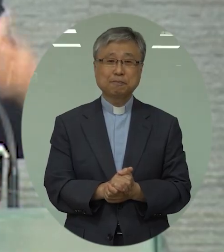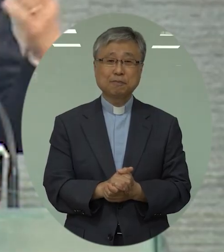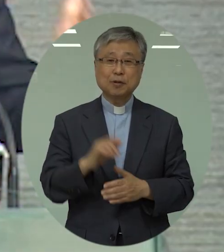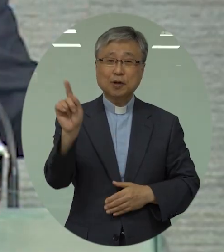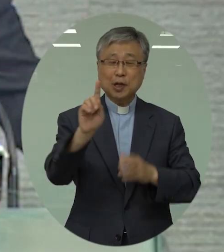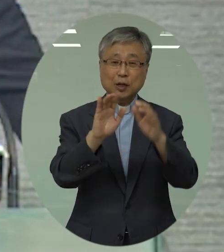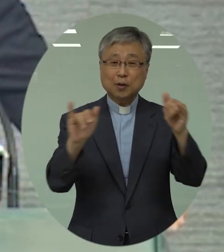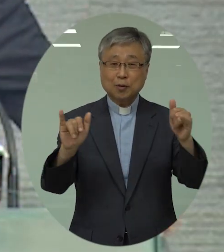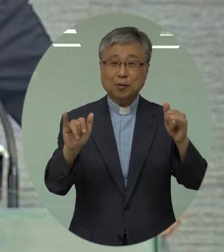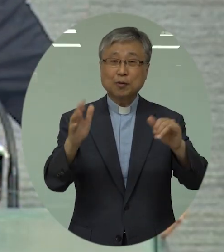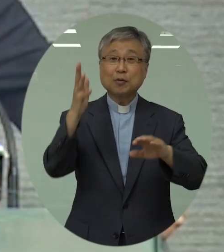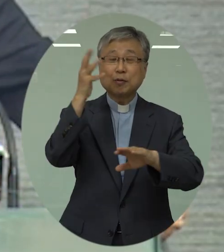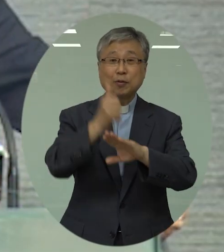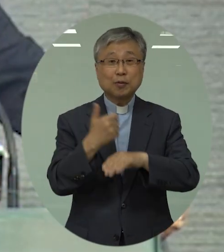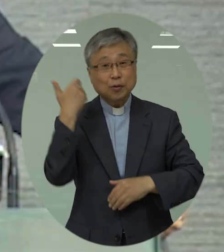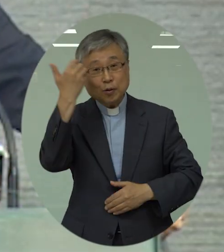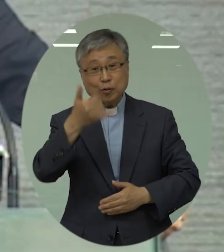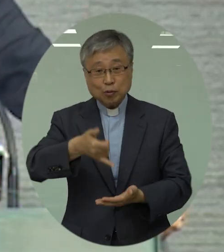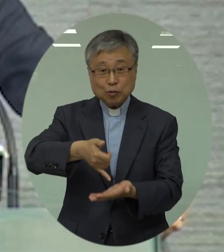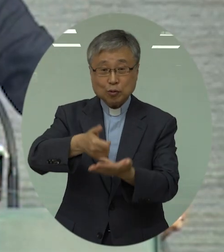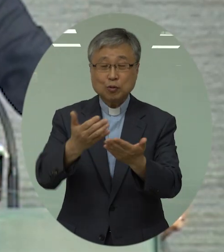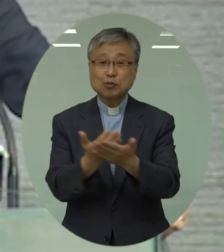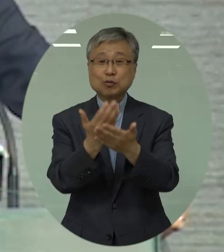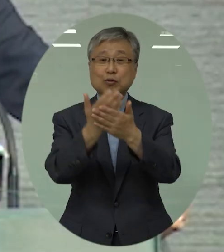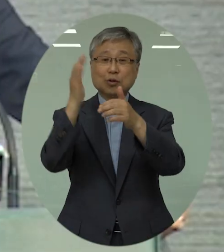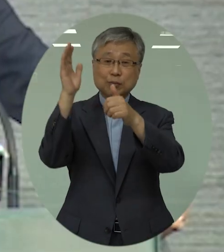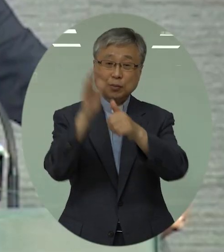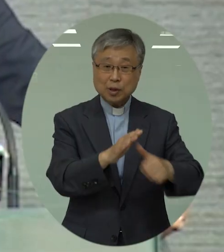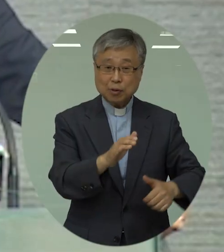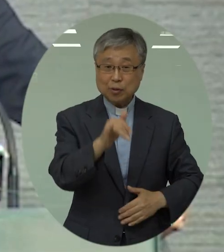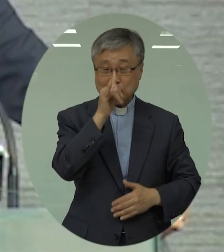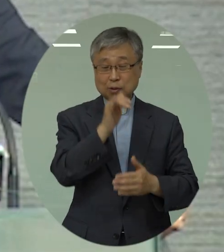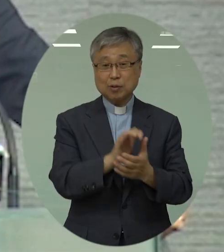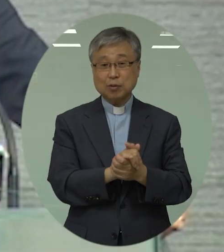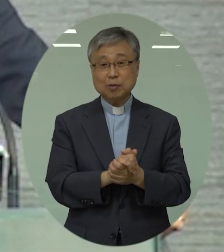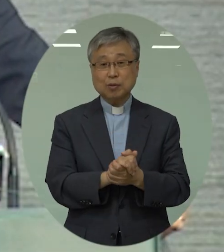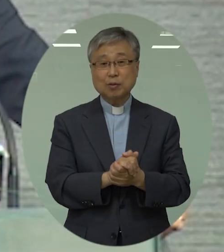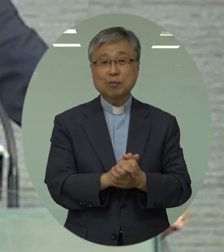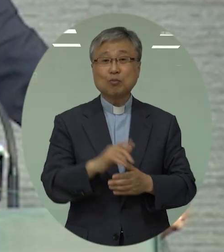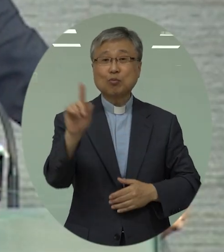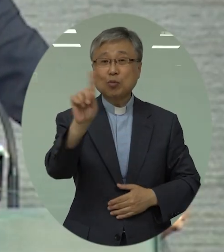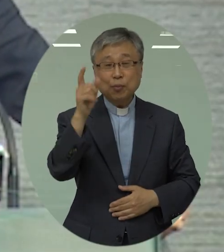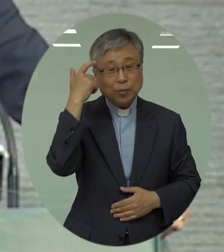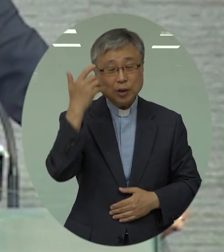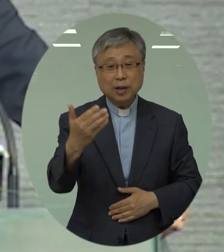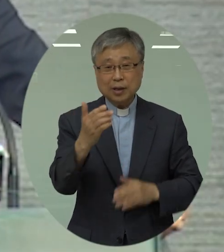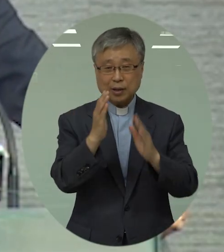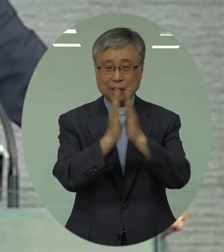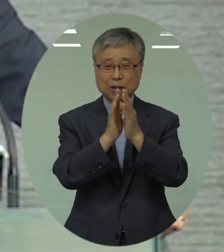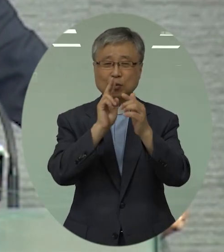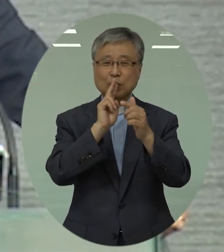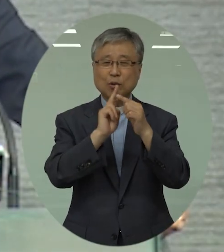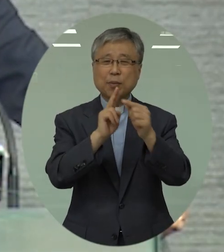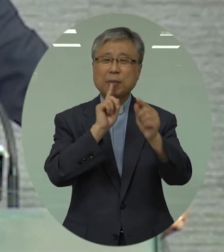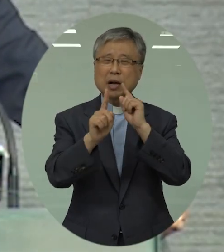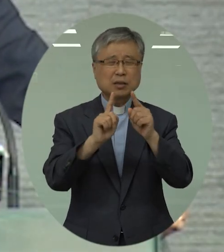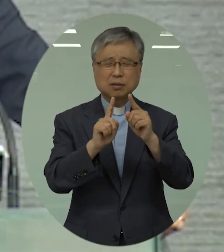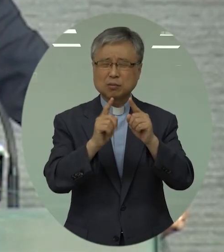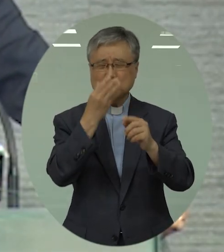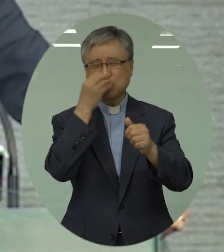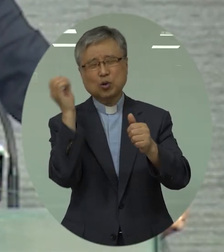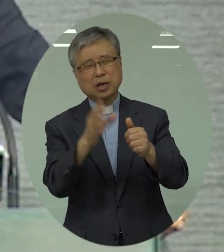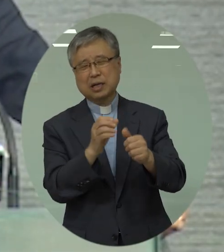어떤 사람들이 결국 영적 성숙에 실패하고 있다. 결국 그건 뭐냐면 기도와 말씀을 등한히 하고 있다는